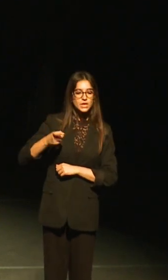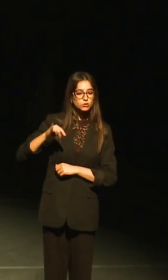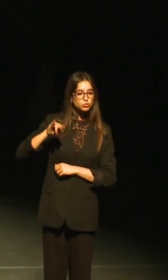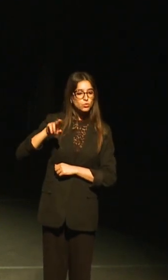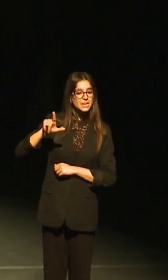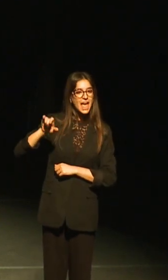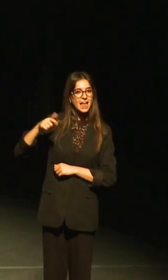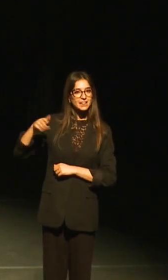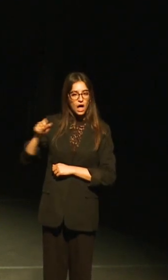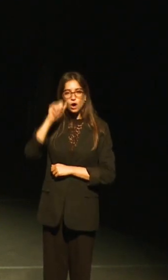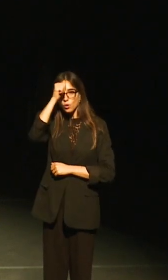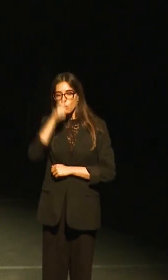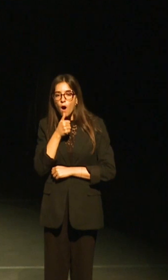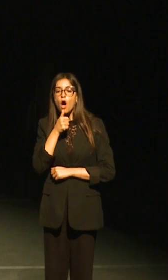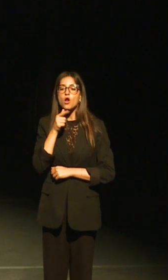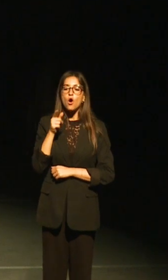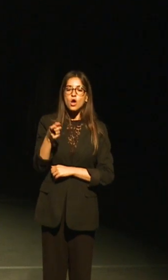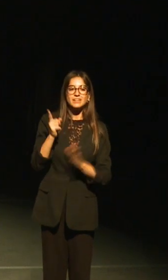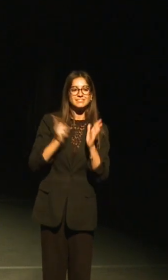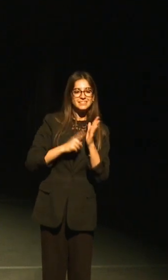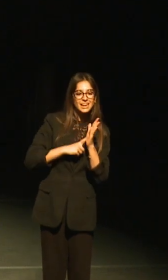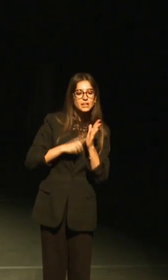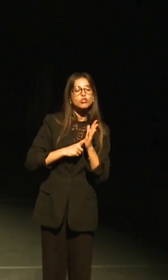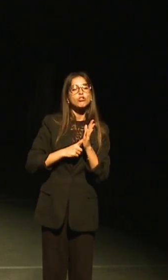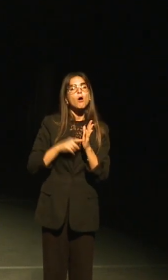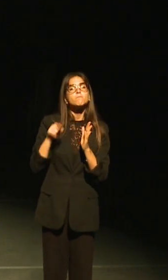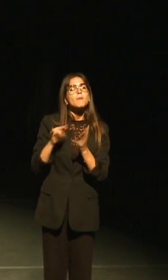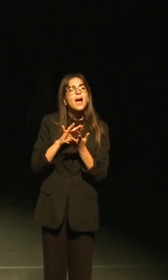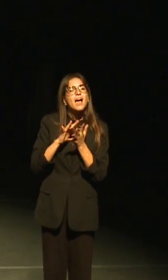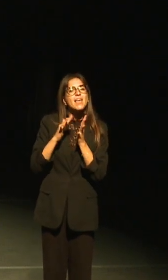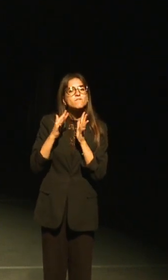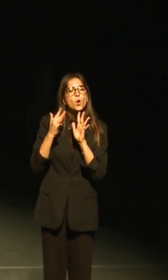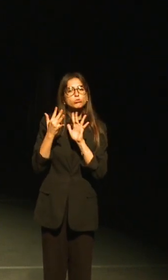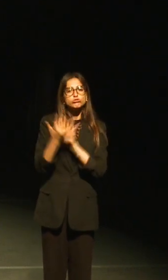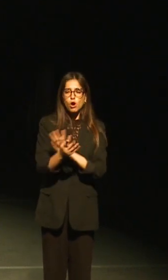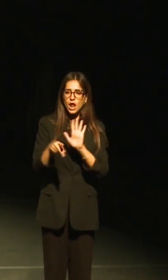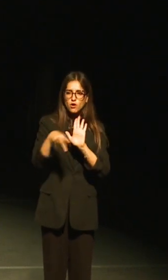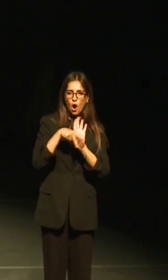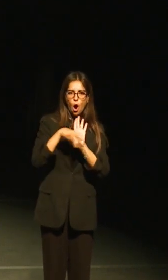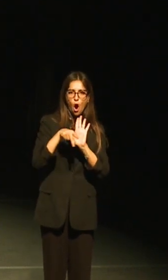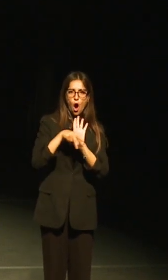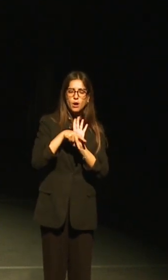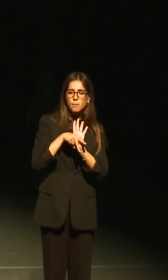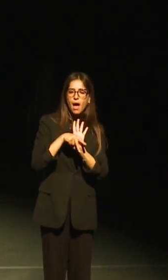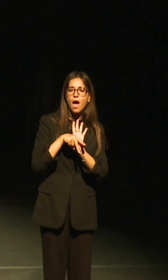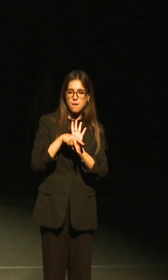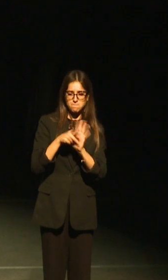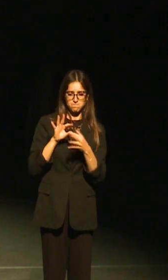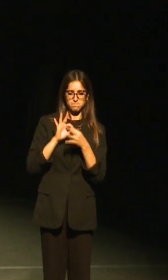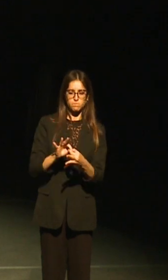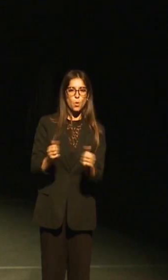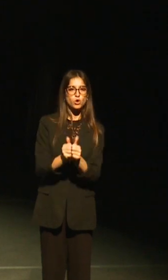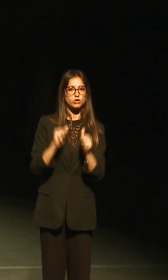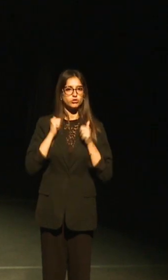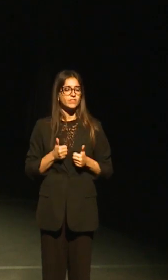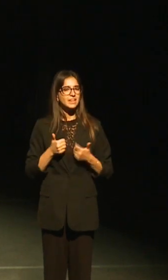rispetto all'inclusione del gbt Q Plus Che ruolo ha avuto l'evoluzione della normativa non solo rispetto alle unioni civili In